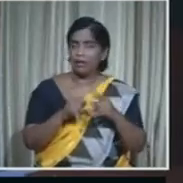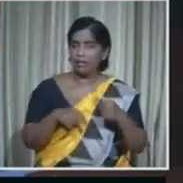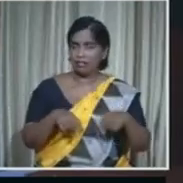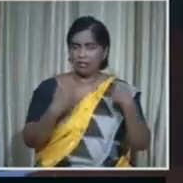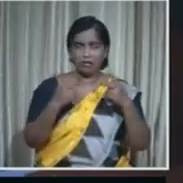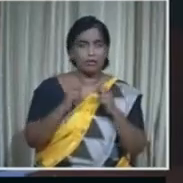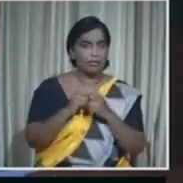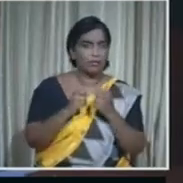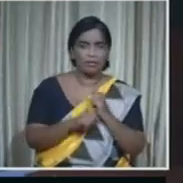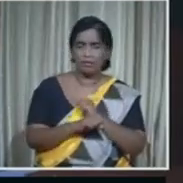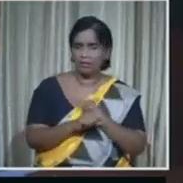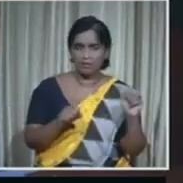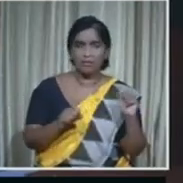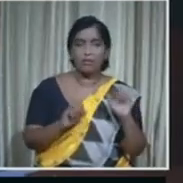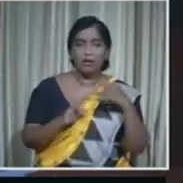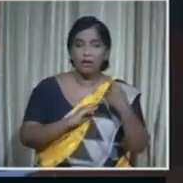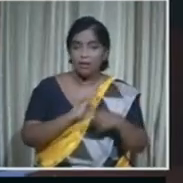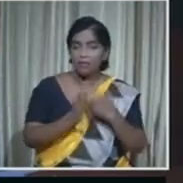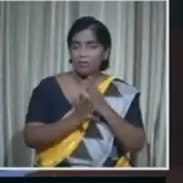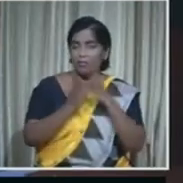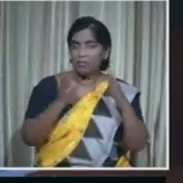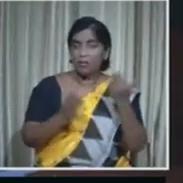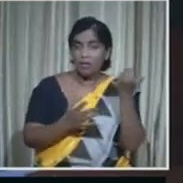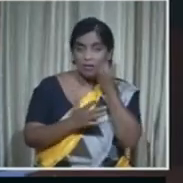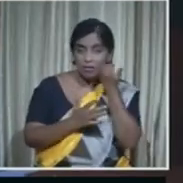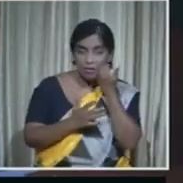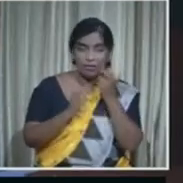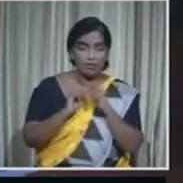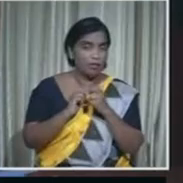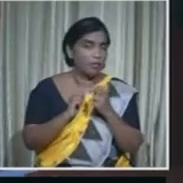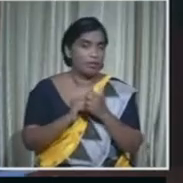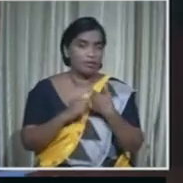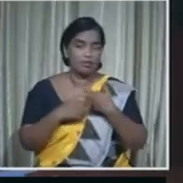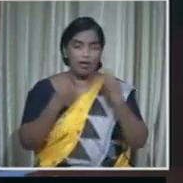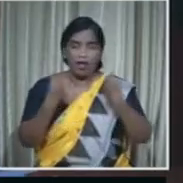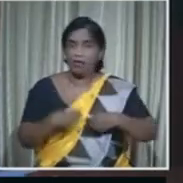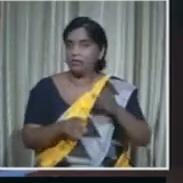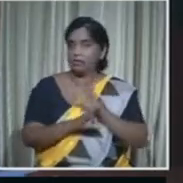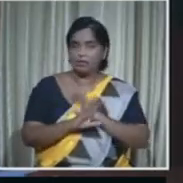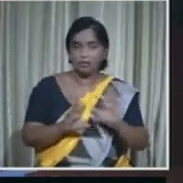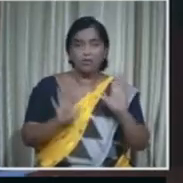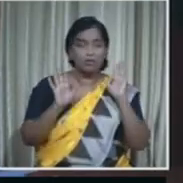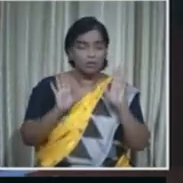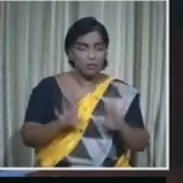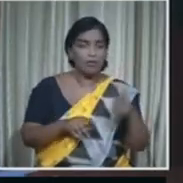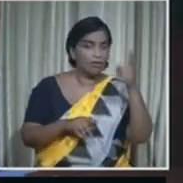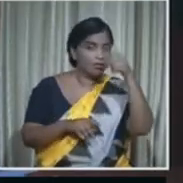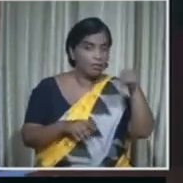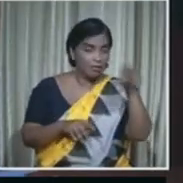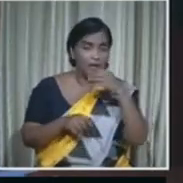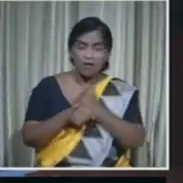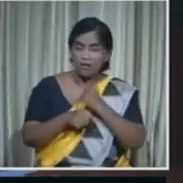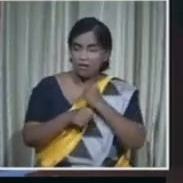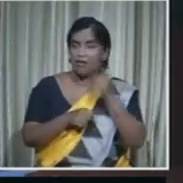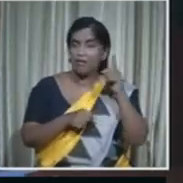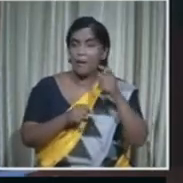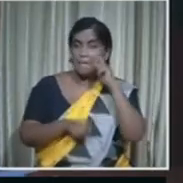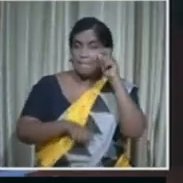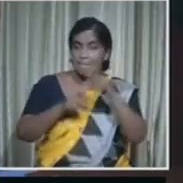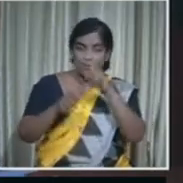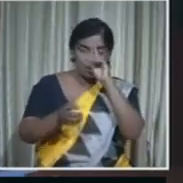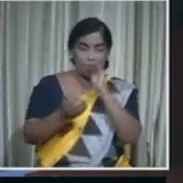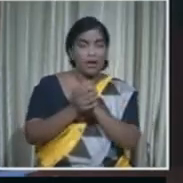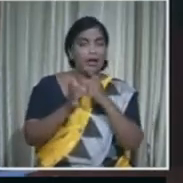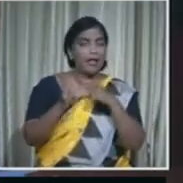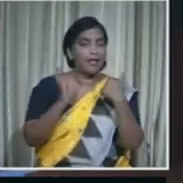දීලා තිබුණේ නැහැ. රටේ බරපතල වසංගත කඩාවැටීමකට මුහුණ දීලා තිබුණේ නැහැ. නමුත් තමුන්නාන්සේලා එම මහජන ආරක්ෂක පනතේ